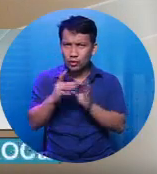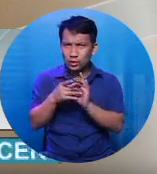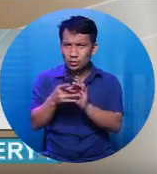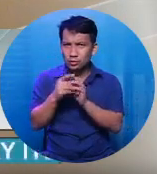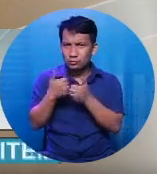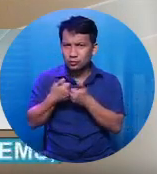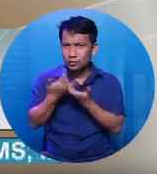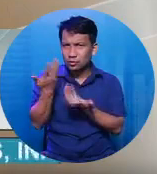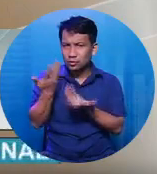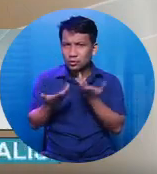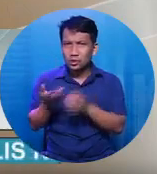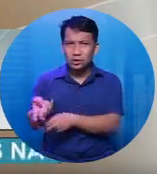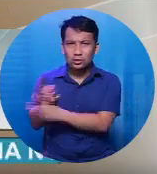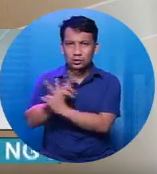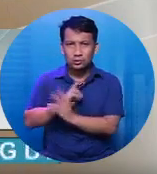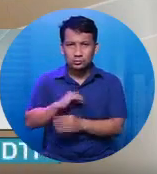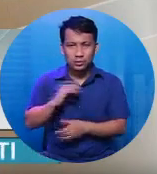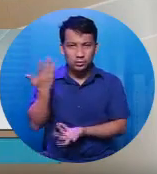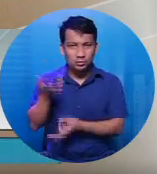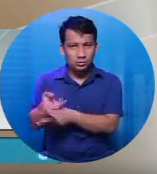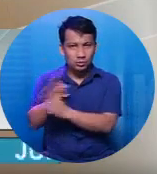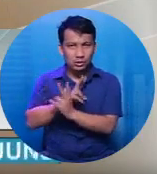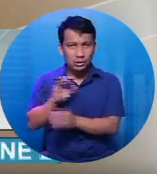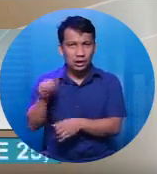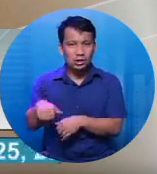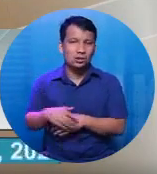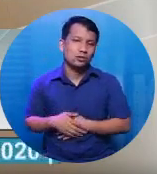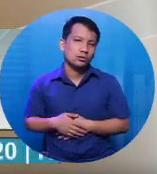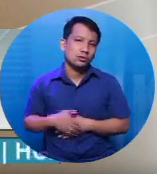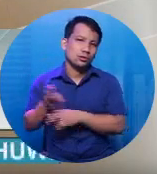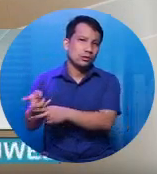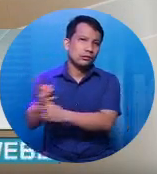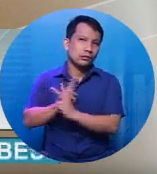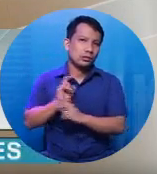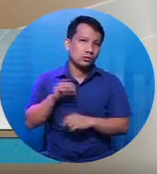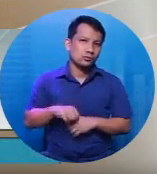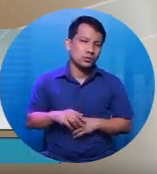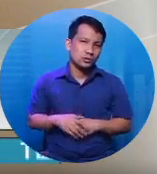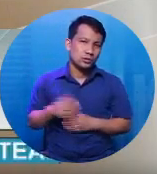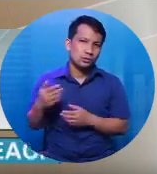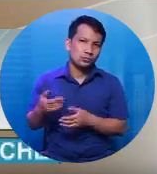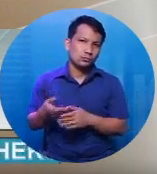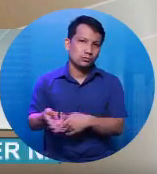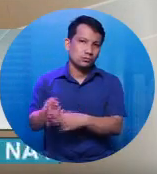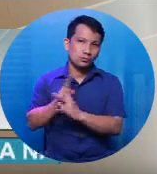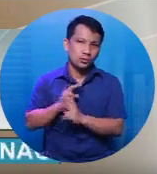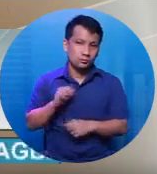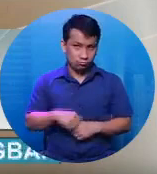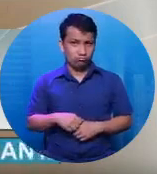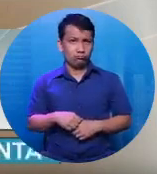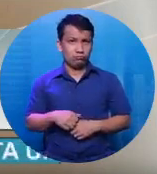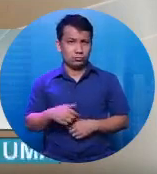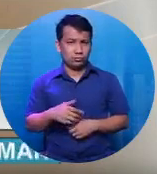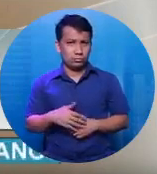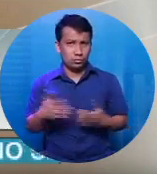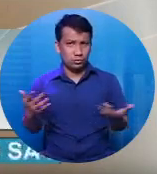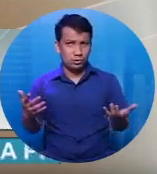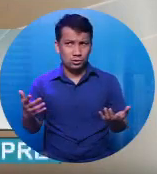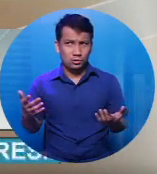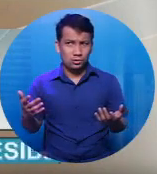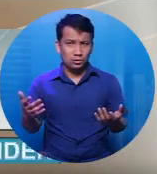niya, inarbor niya. Siyempre, tropa po. Ano po? Arbor niya lang po, inaram niya. Tropa?